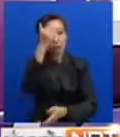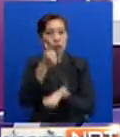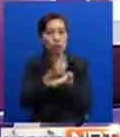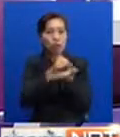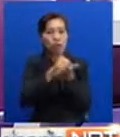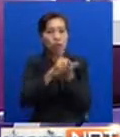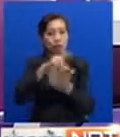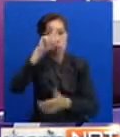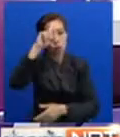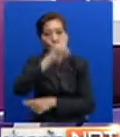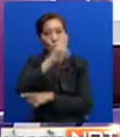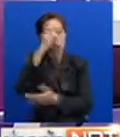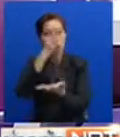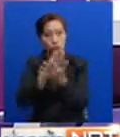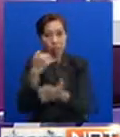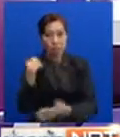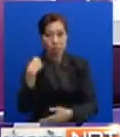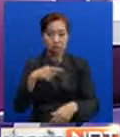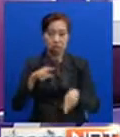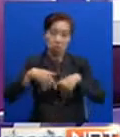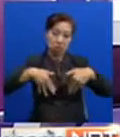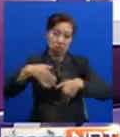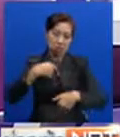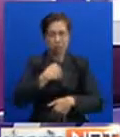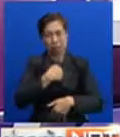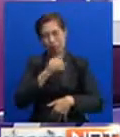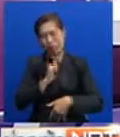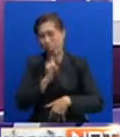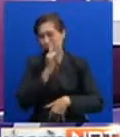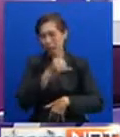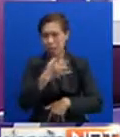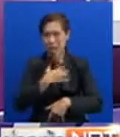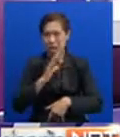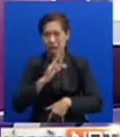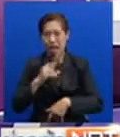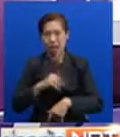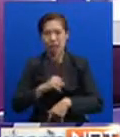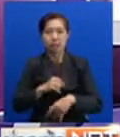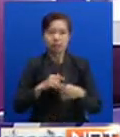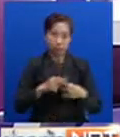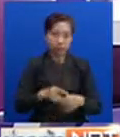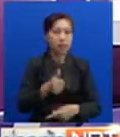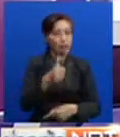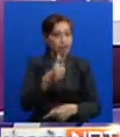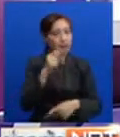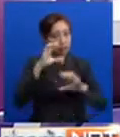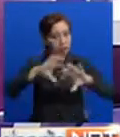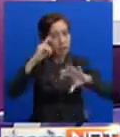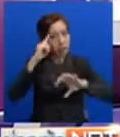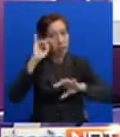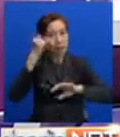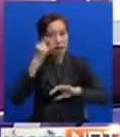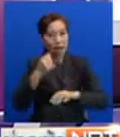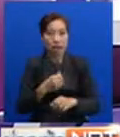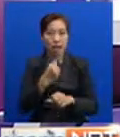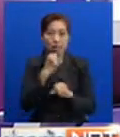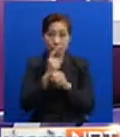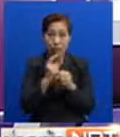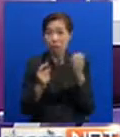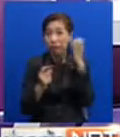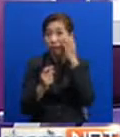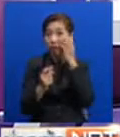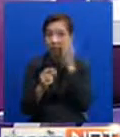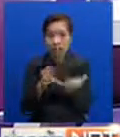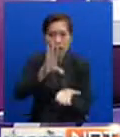ยเพราะว่าลำบากตอนนี้ค่ะเขามีการเตรียมพัฒนาเปิดเป็นแอปพลิเคชันนะคะเป็นการแจ้งข้อมูลข่าวสารแล้วก็รับ